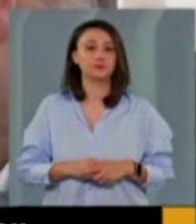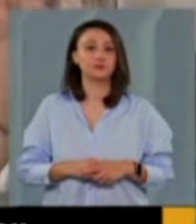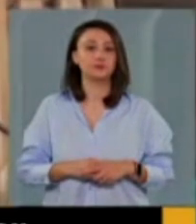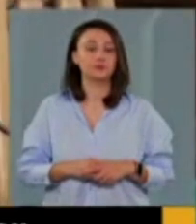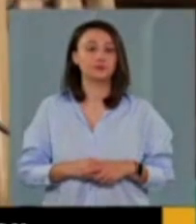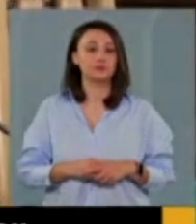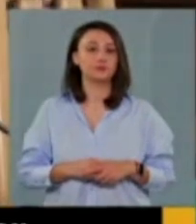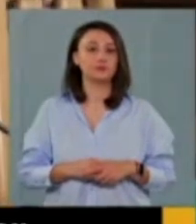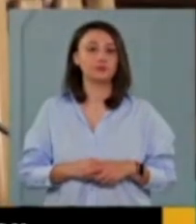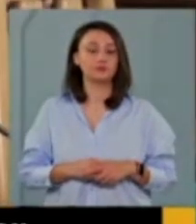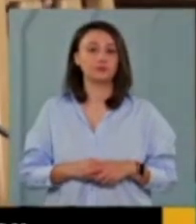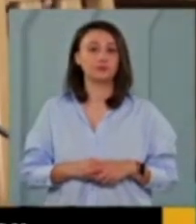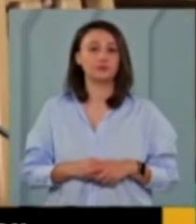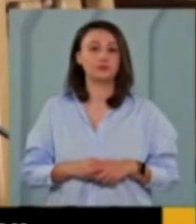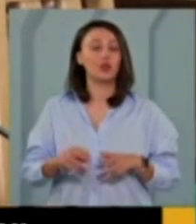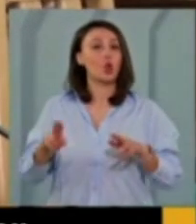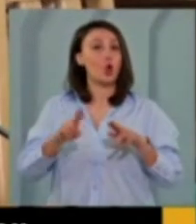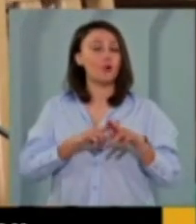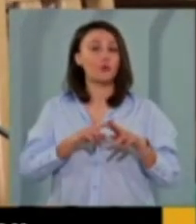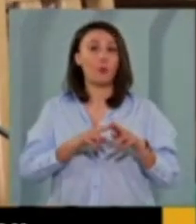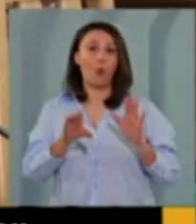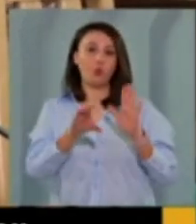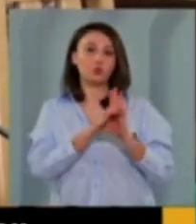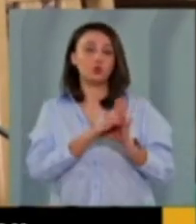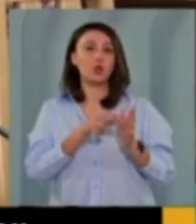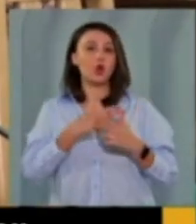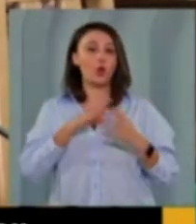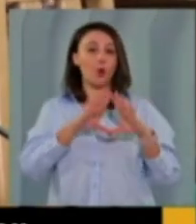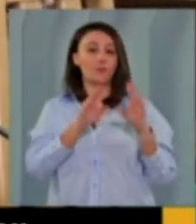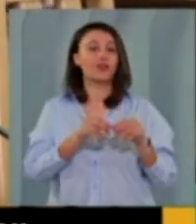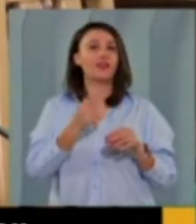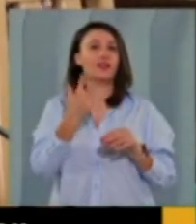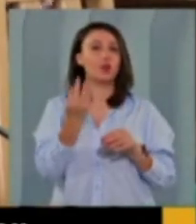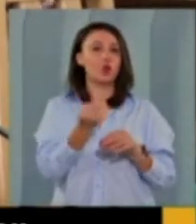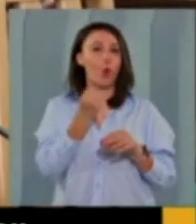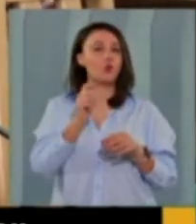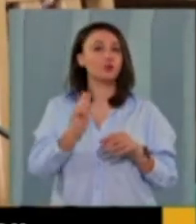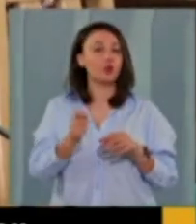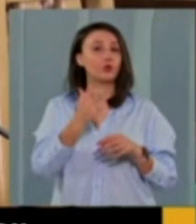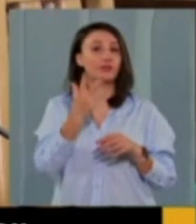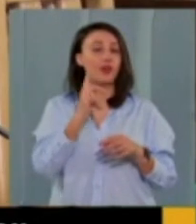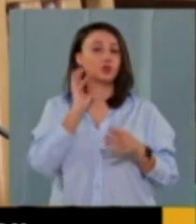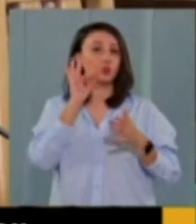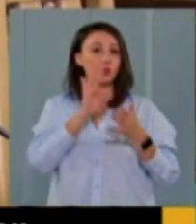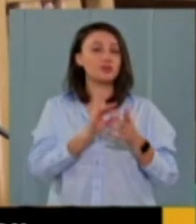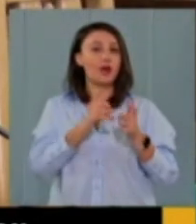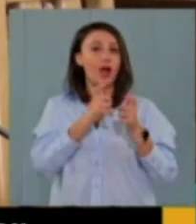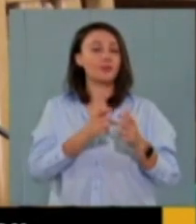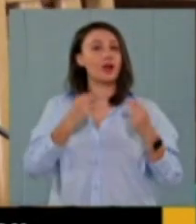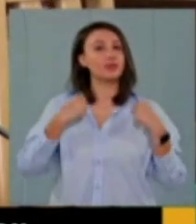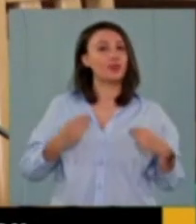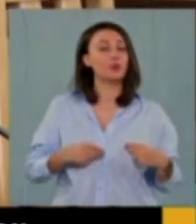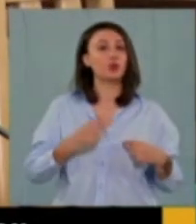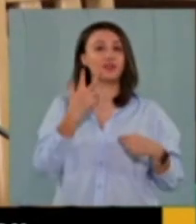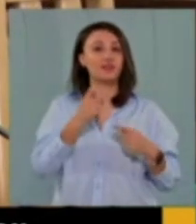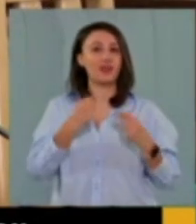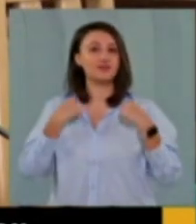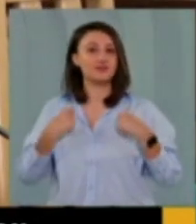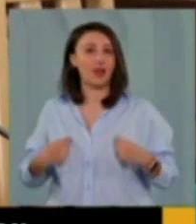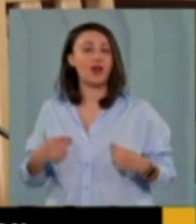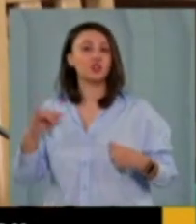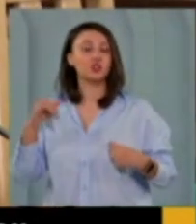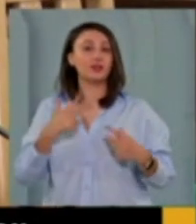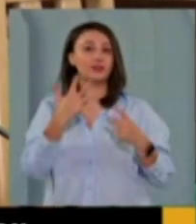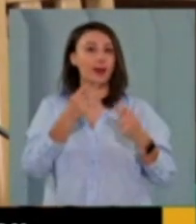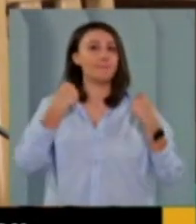stăruim Covaci Radu ghidau în conform Constituției României din cei nouă judecători ai CCR trei sunt numiți de Camera Deputaților trei de Senat și